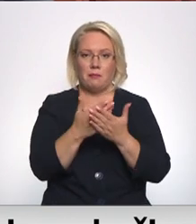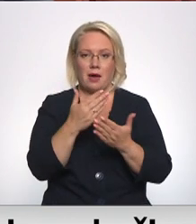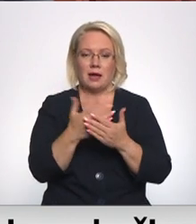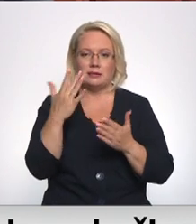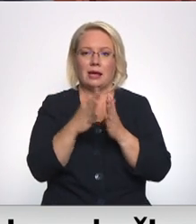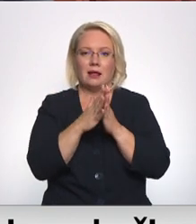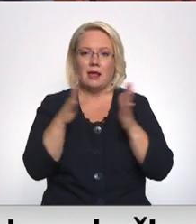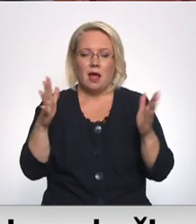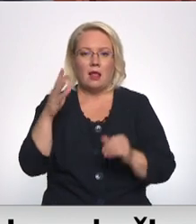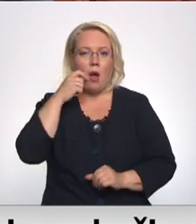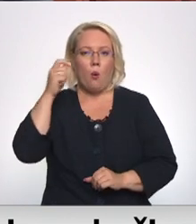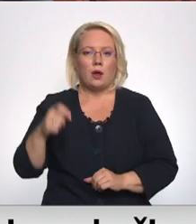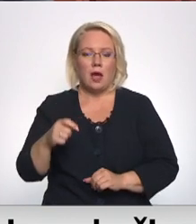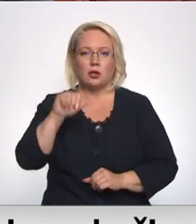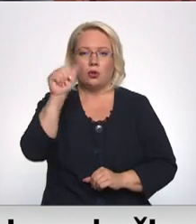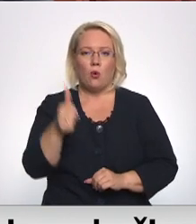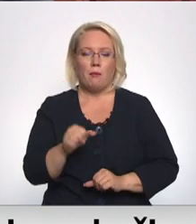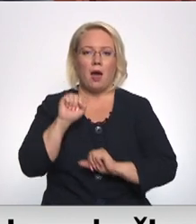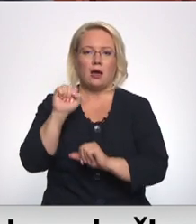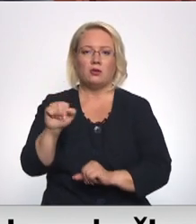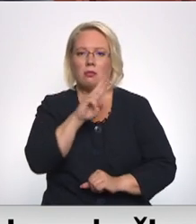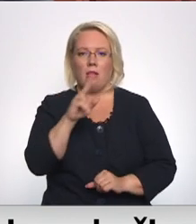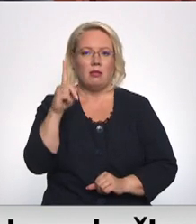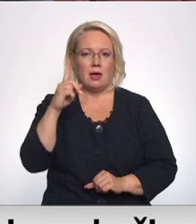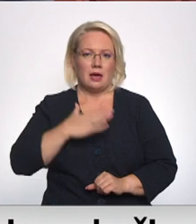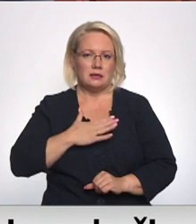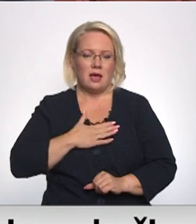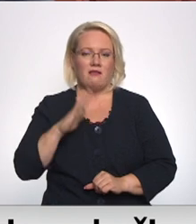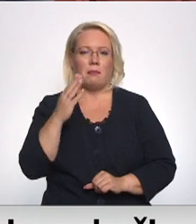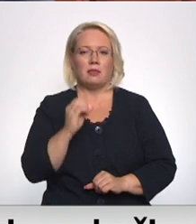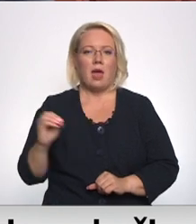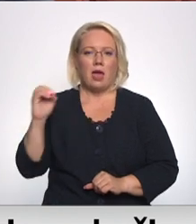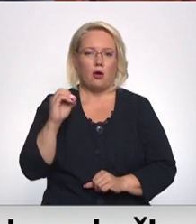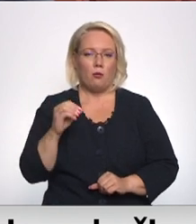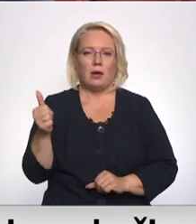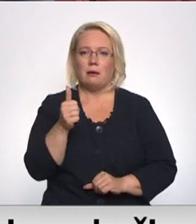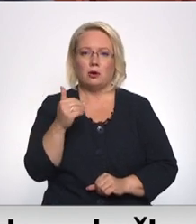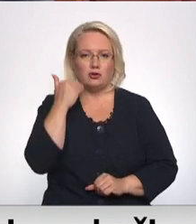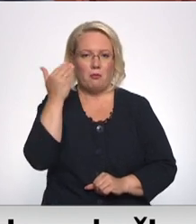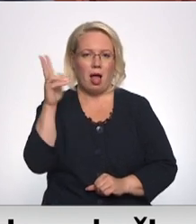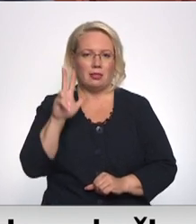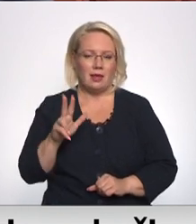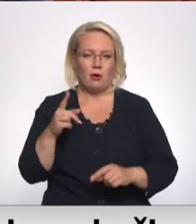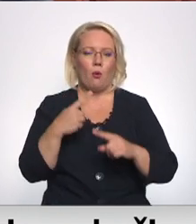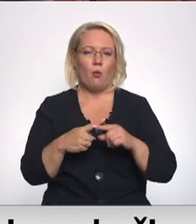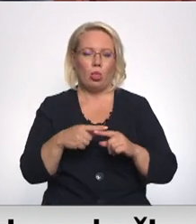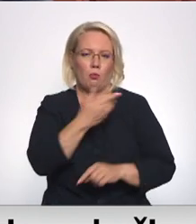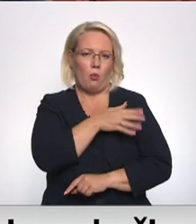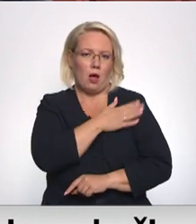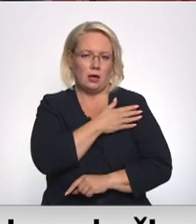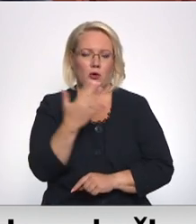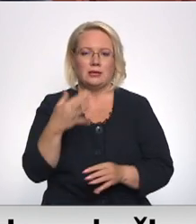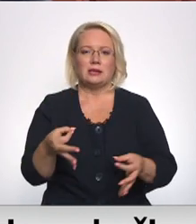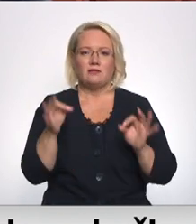liela ir Ukrainas loma tai aizsargājot ne tikai sevi, bet arī Eiropu, īpaši Baltijas valstis un Poliju. Un arī cik svarīgi